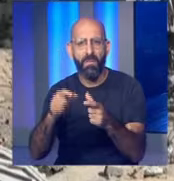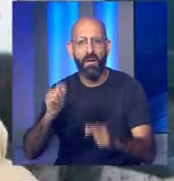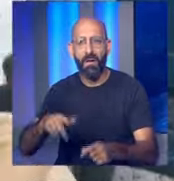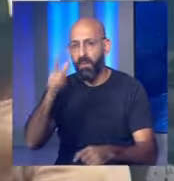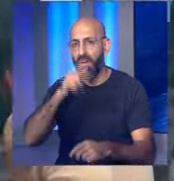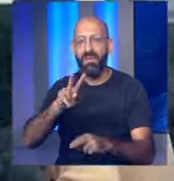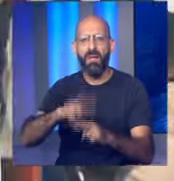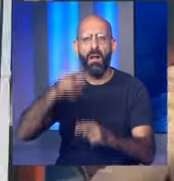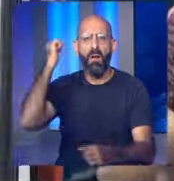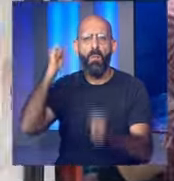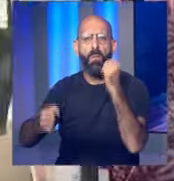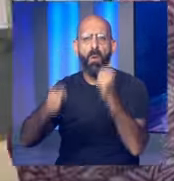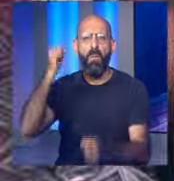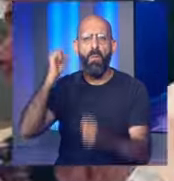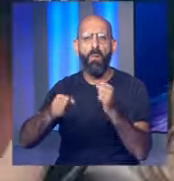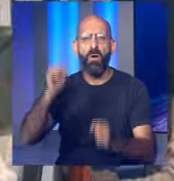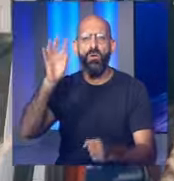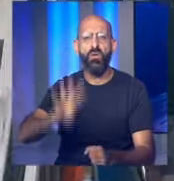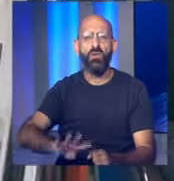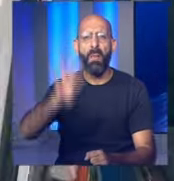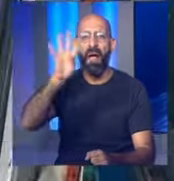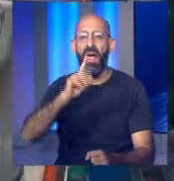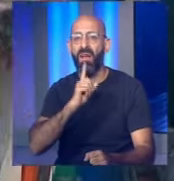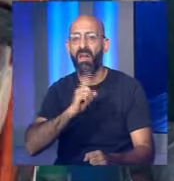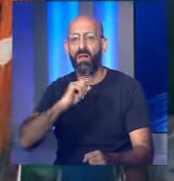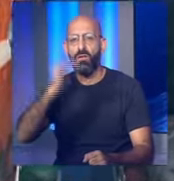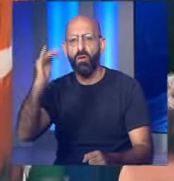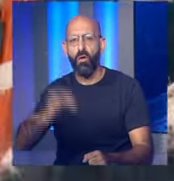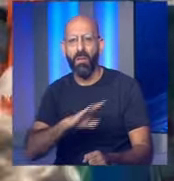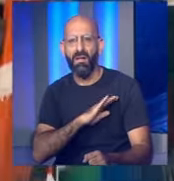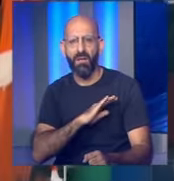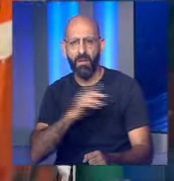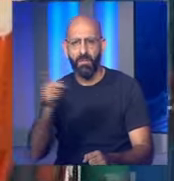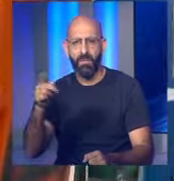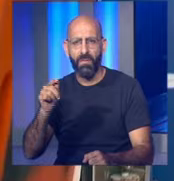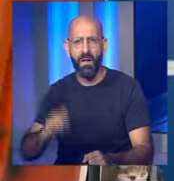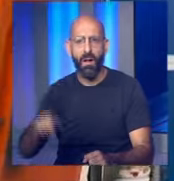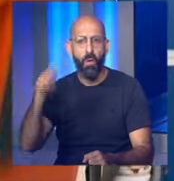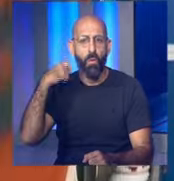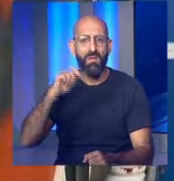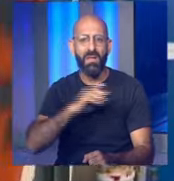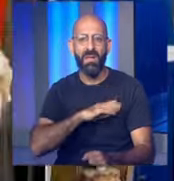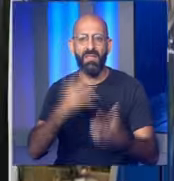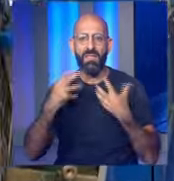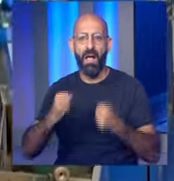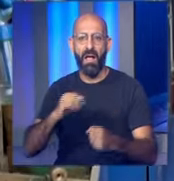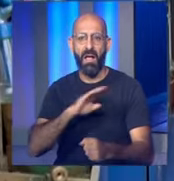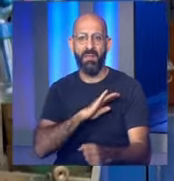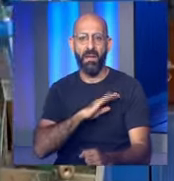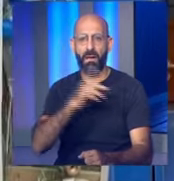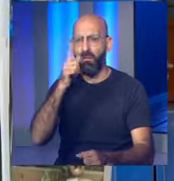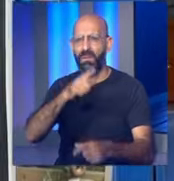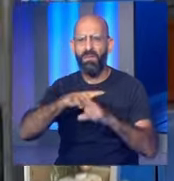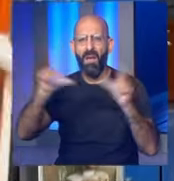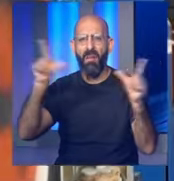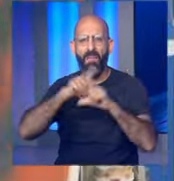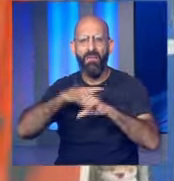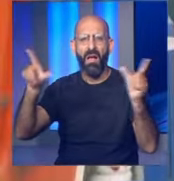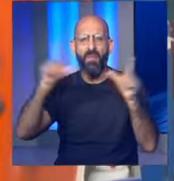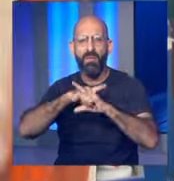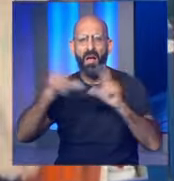من حيث عدد السكان. كما سجل قصف مدفعي إسرائيلي كثيف لمناطق شمال غرب مدينة رفح جنوب قطاع